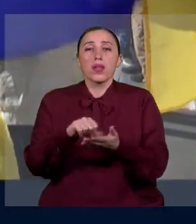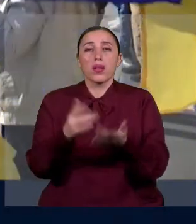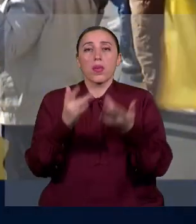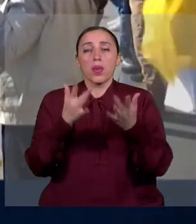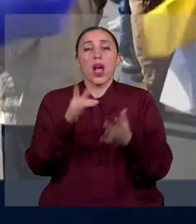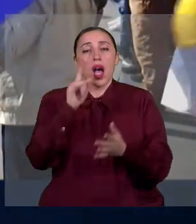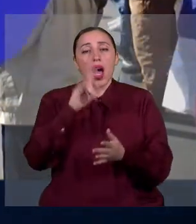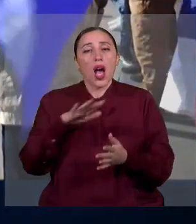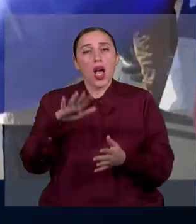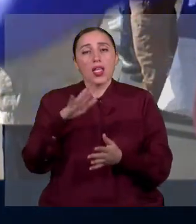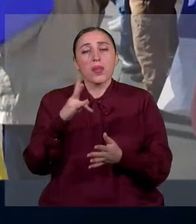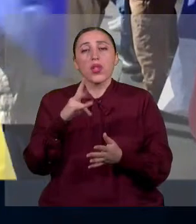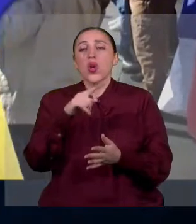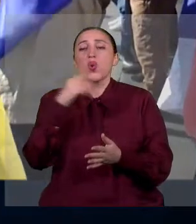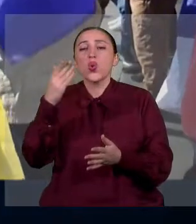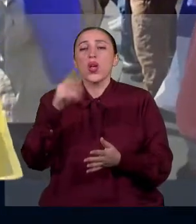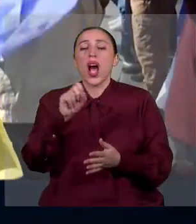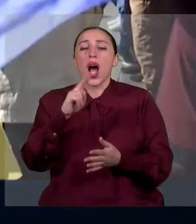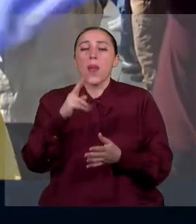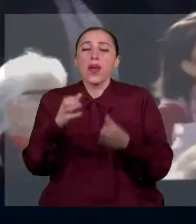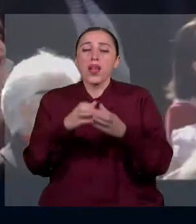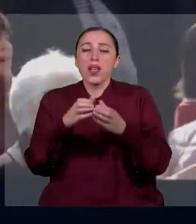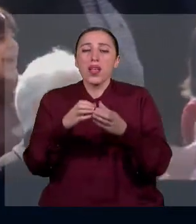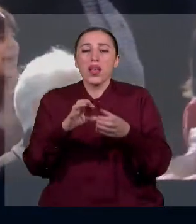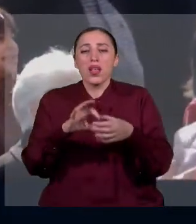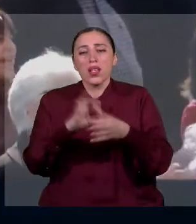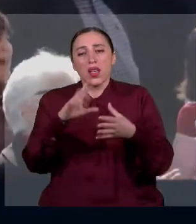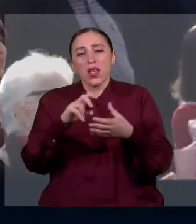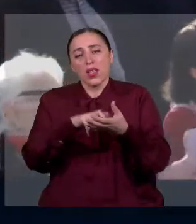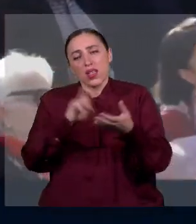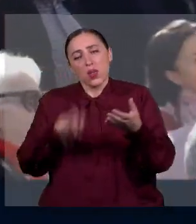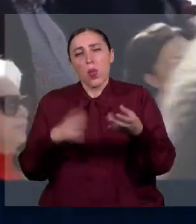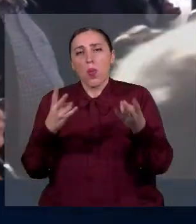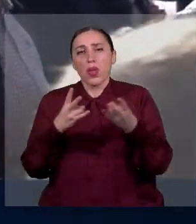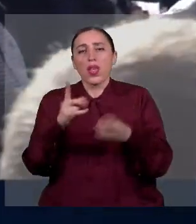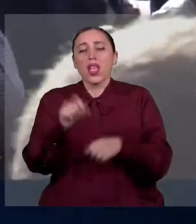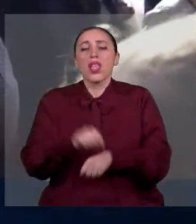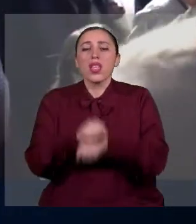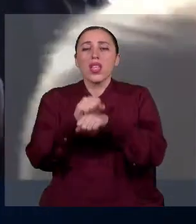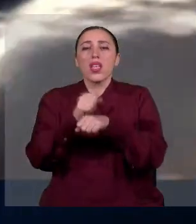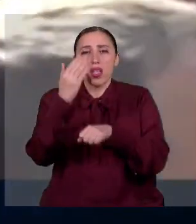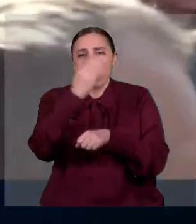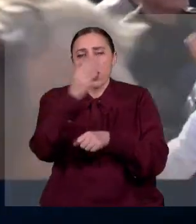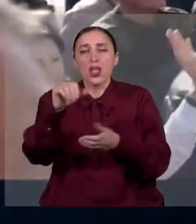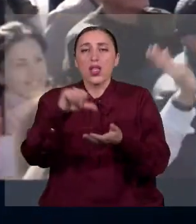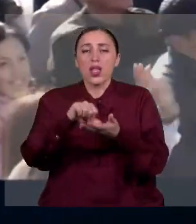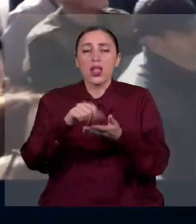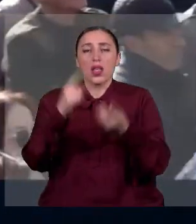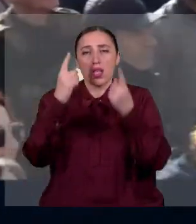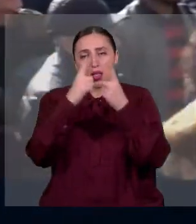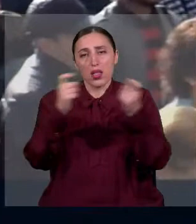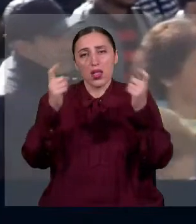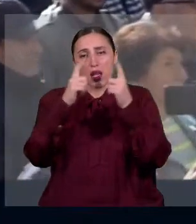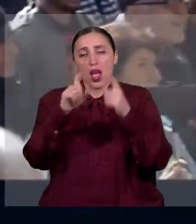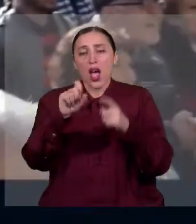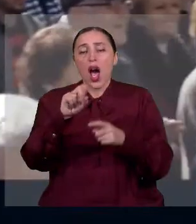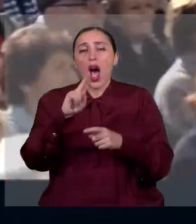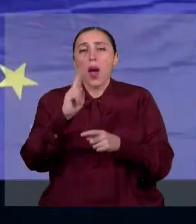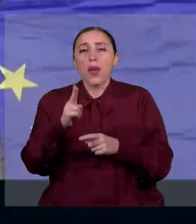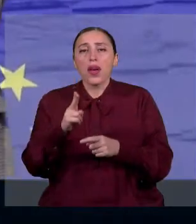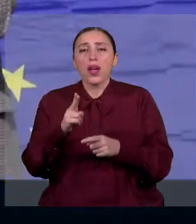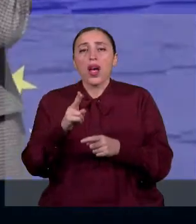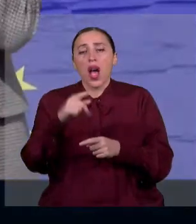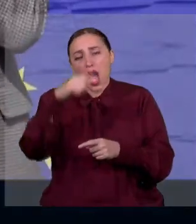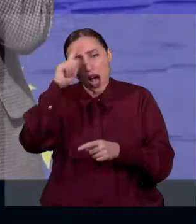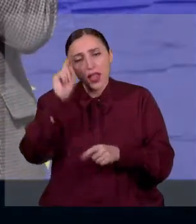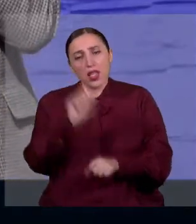լքի Ռուսաստանի առաջնորդած ռազմական այդ դաշինքը։ Ակցիաների մասնակիցները հայտարում էին, որ ՀԱՊԿ-ն աջակցում է Ադրբեջանին եւ